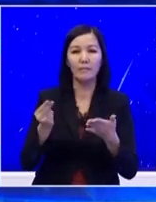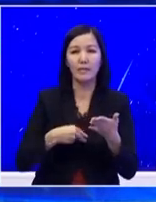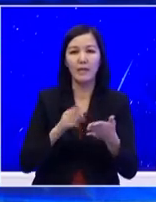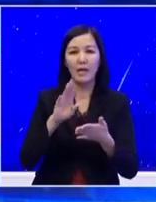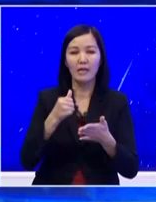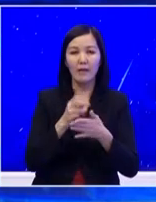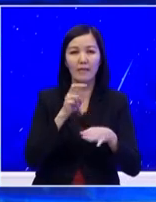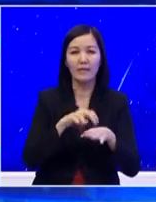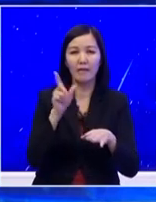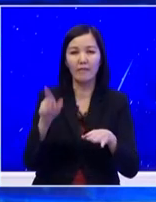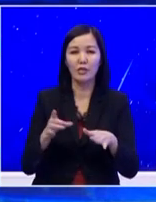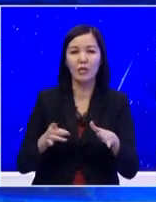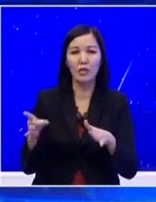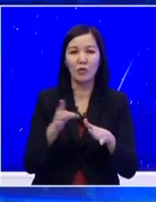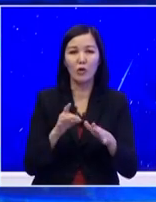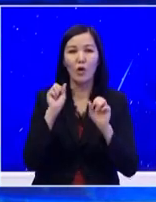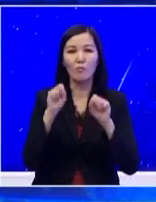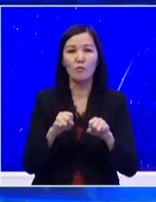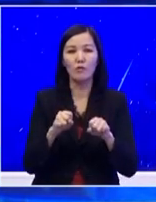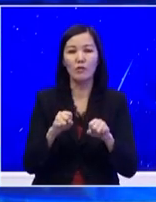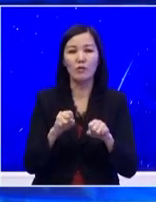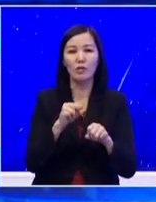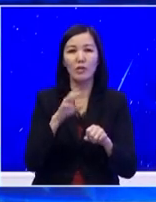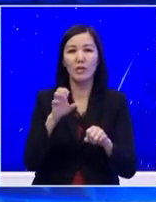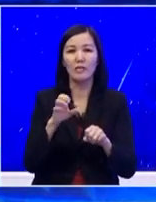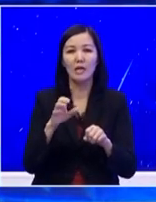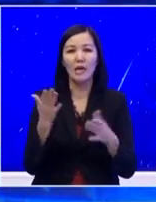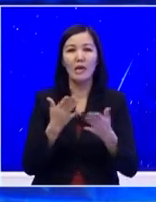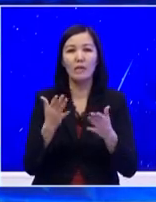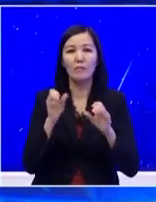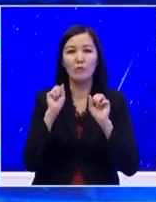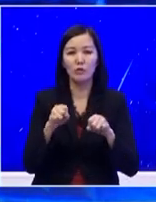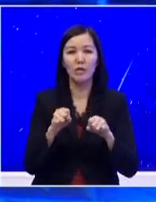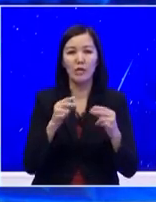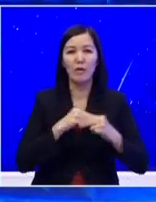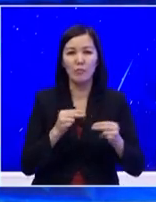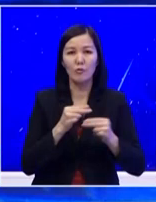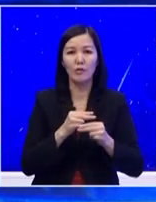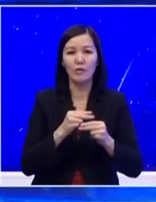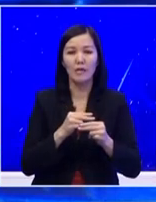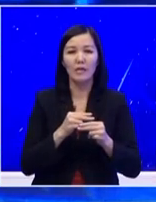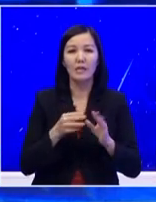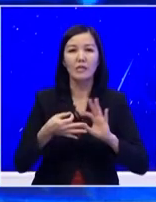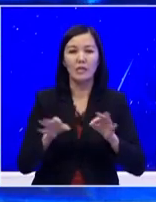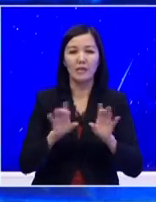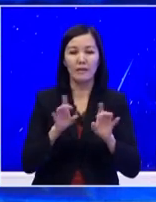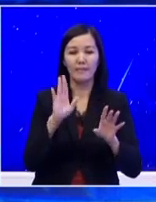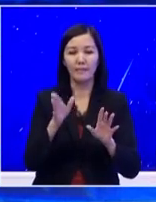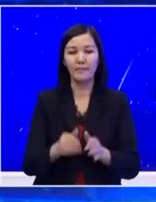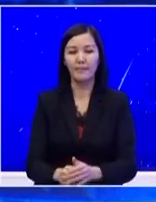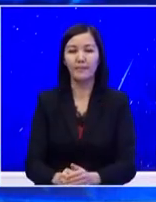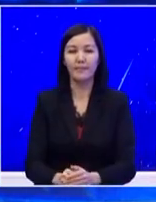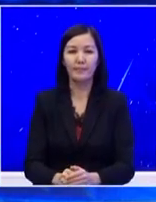главный санврач региона. Кому можно работать в режиме ЧС и какие табу были разблокированы, расскажет Дамир